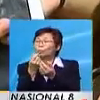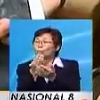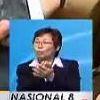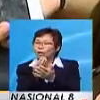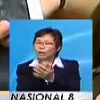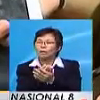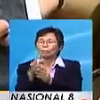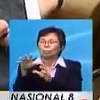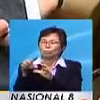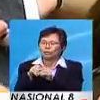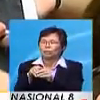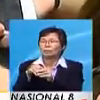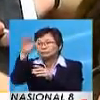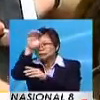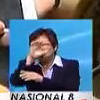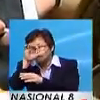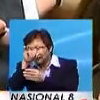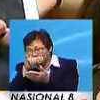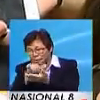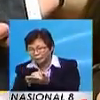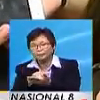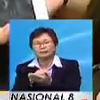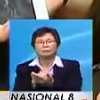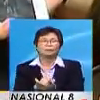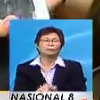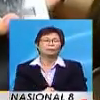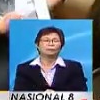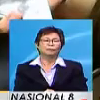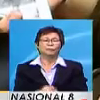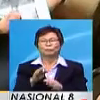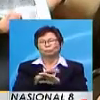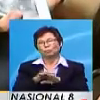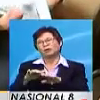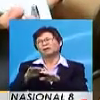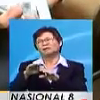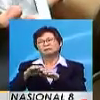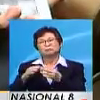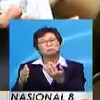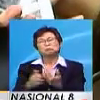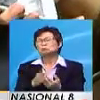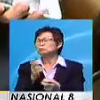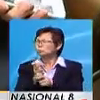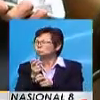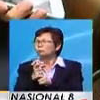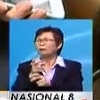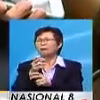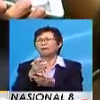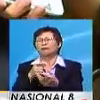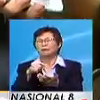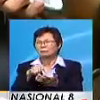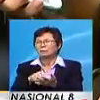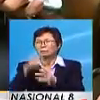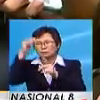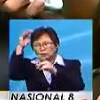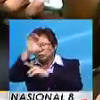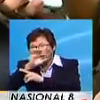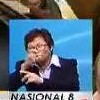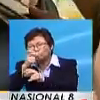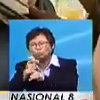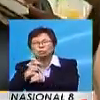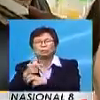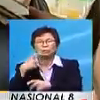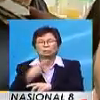yang involve dalam misi pencarian dia bukan satu misi yang mudah kerana dia kalau kita tengok dia punya